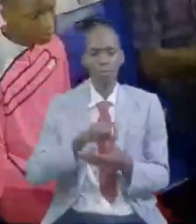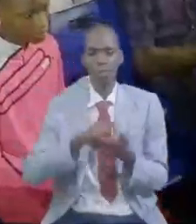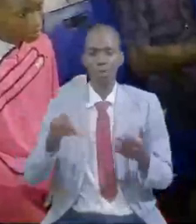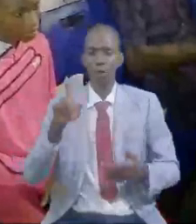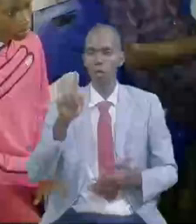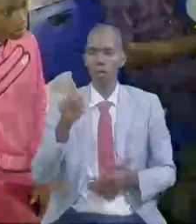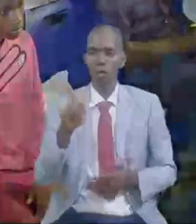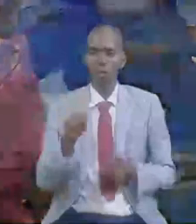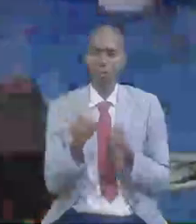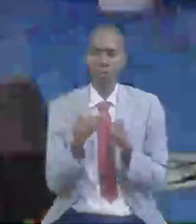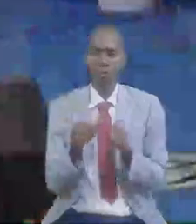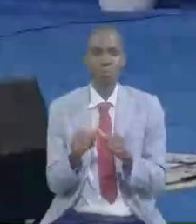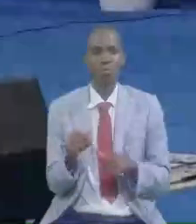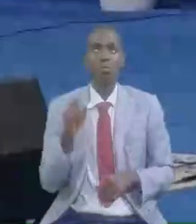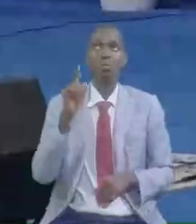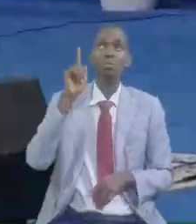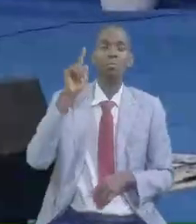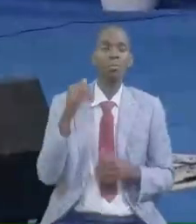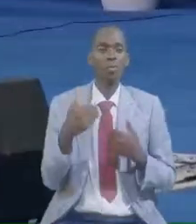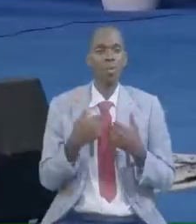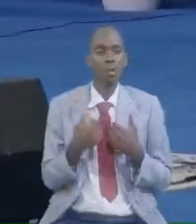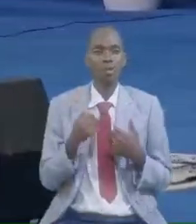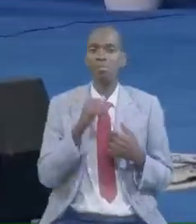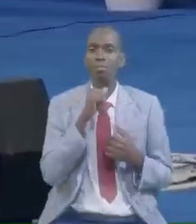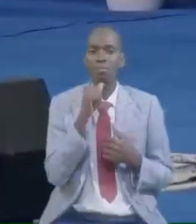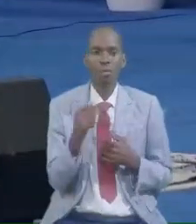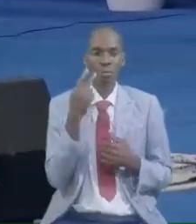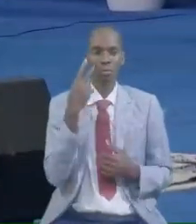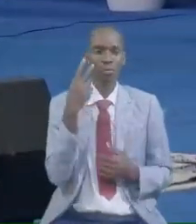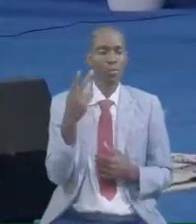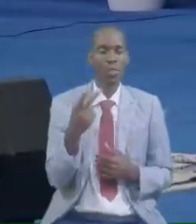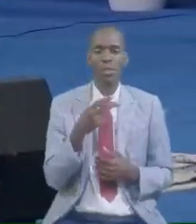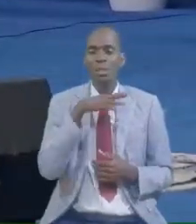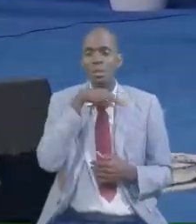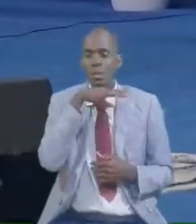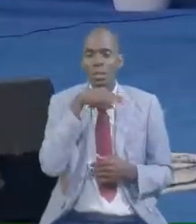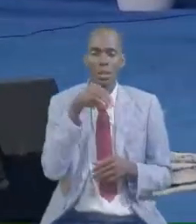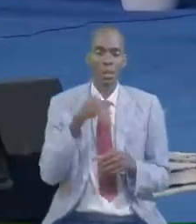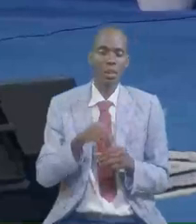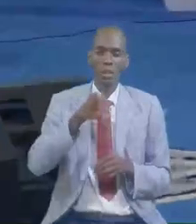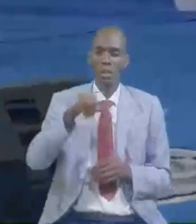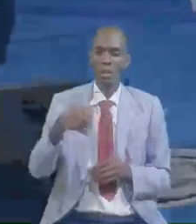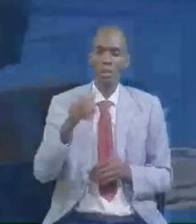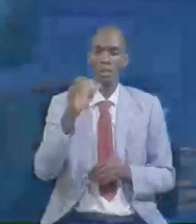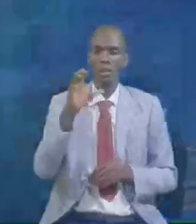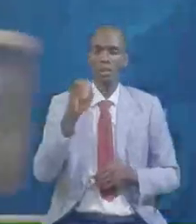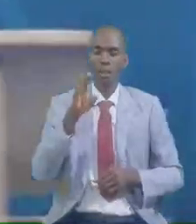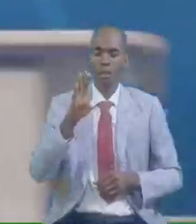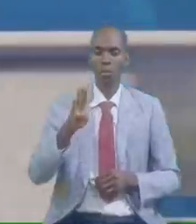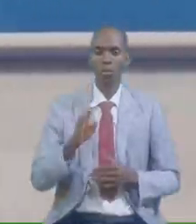verset 21. Il n'aperçoit point d'iniquité en Jacob.